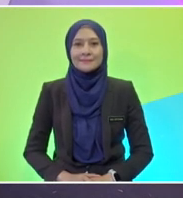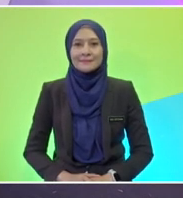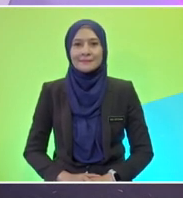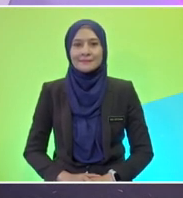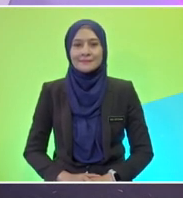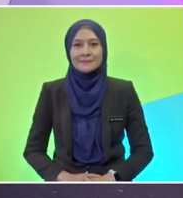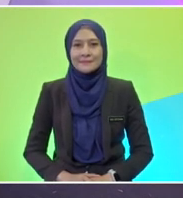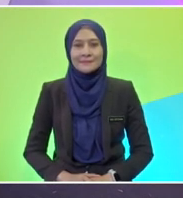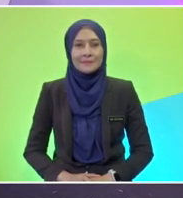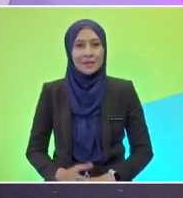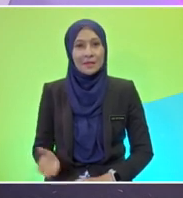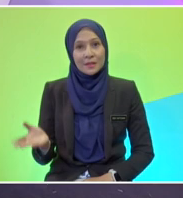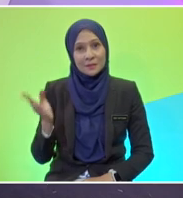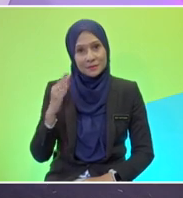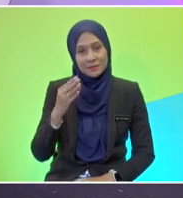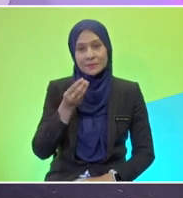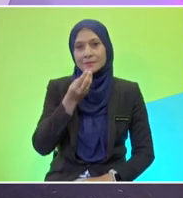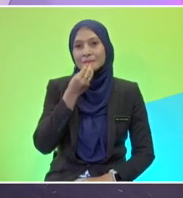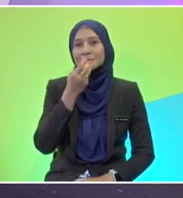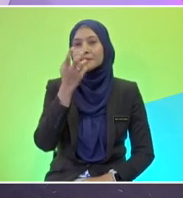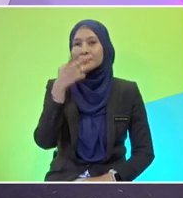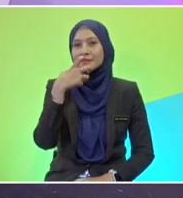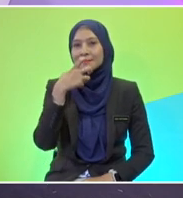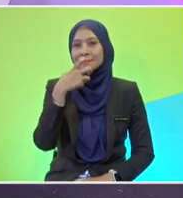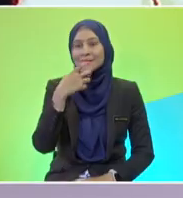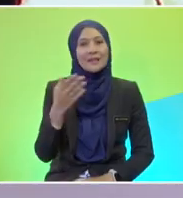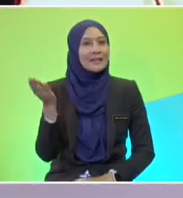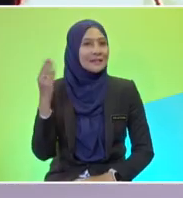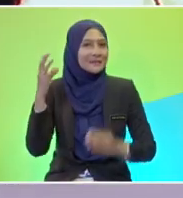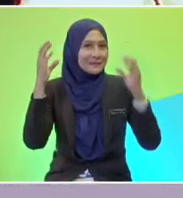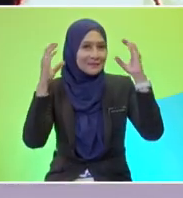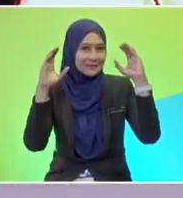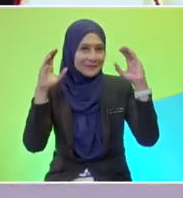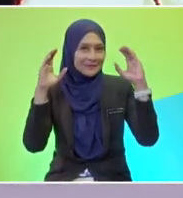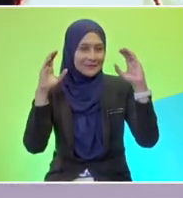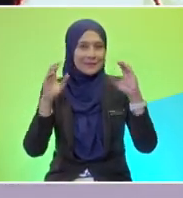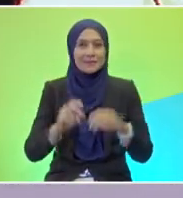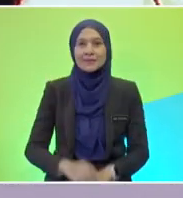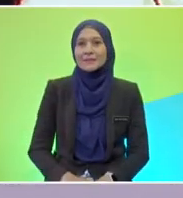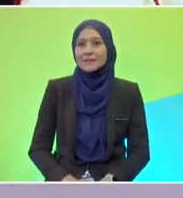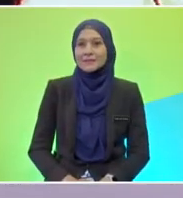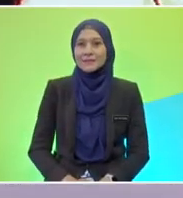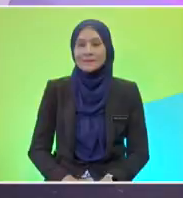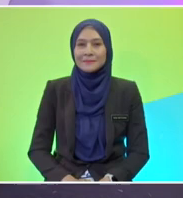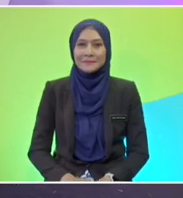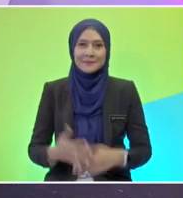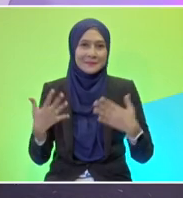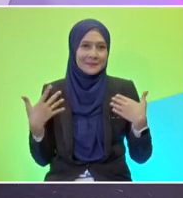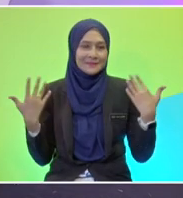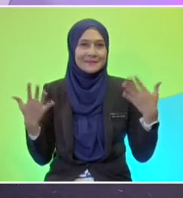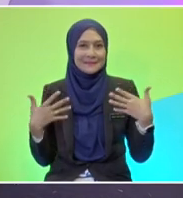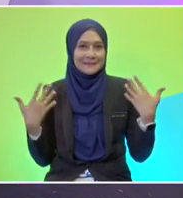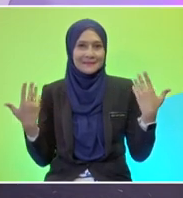Kafika, jom kita makan apa? Jom cikgu. Pemandangan yang indah, langit yang biru. Wah, seronoknya. Jom kita nyanyi